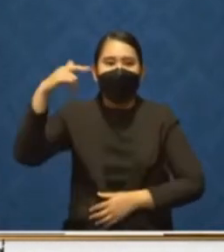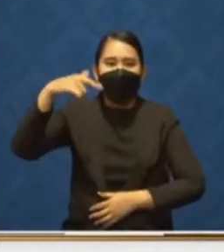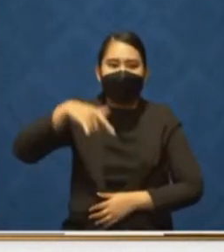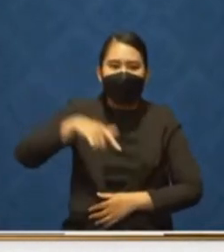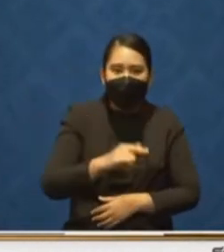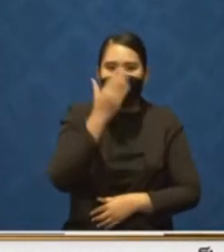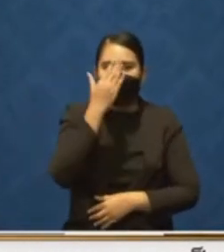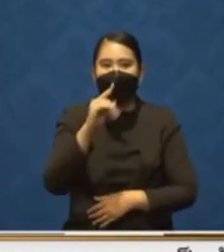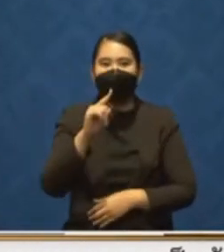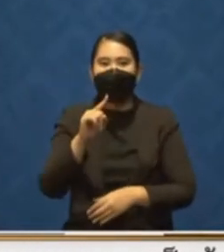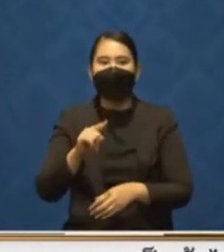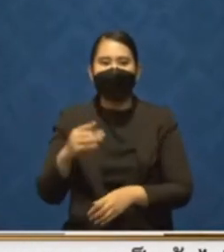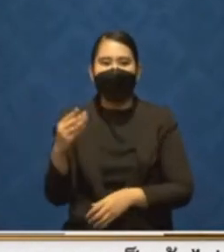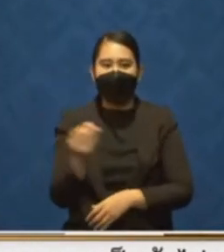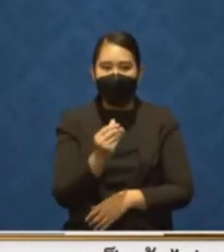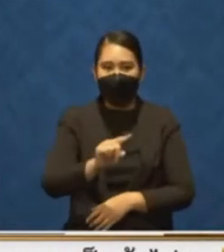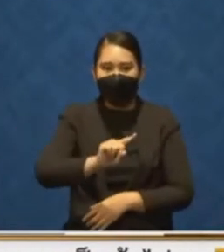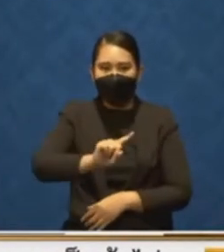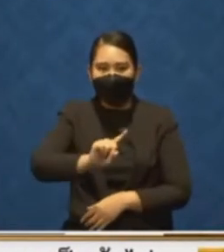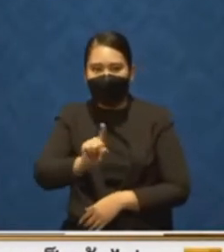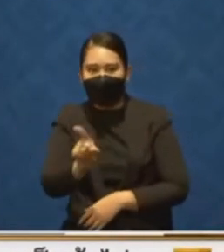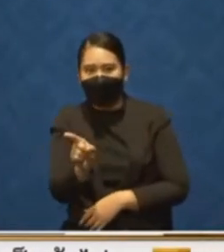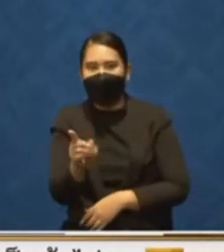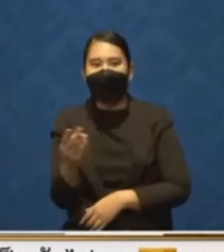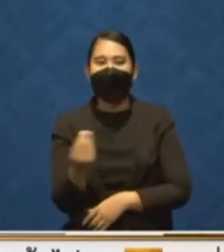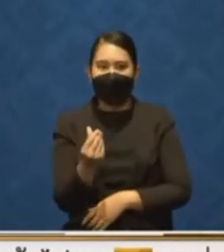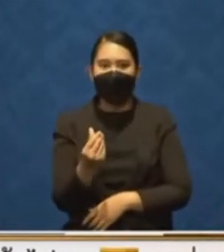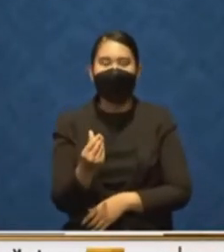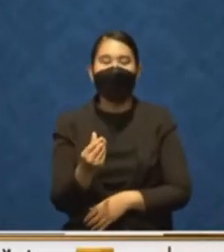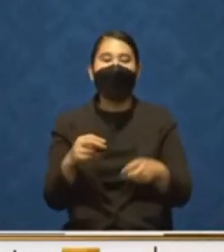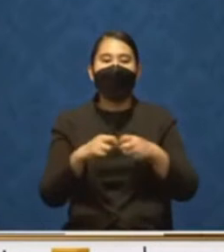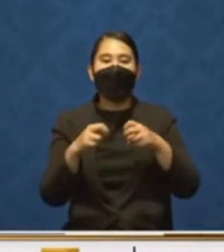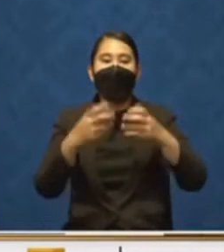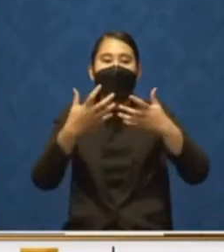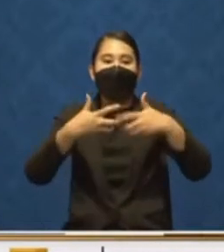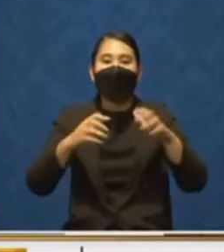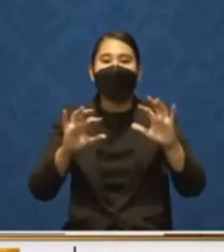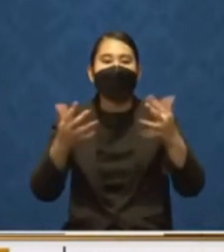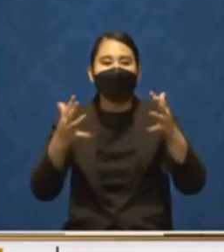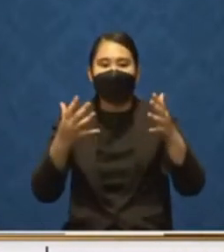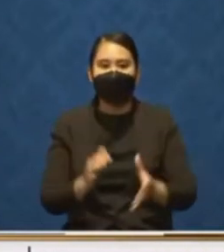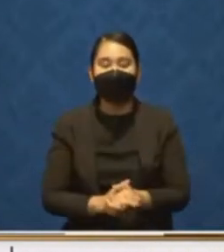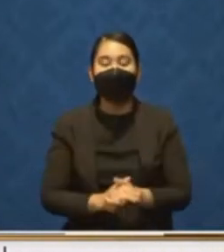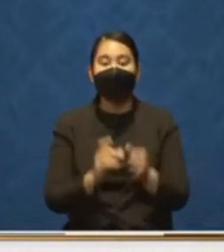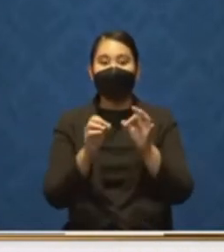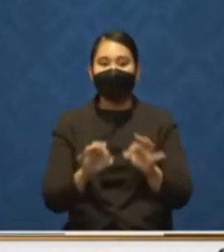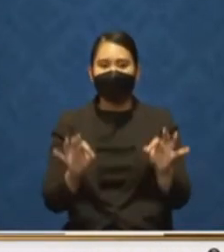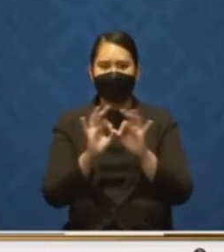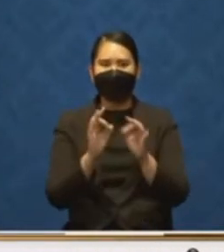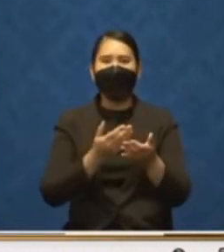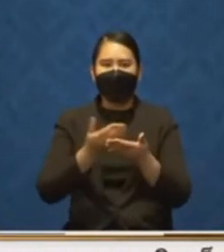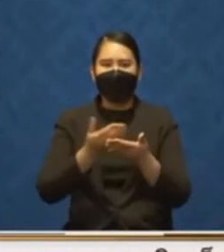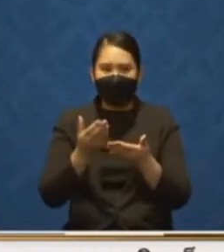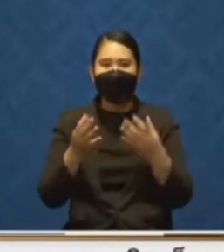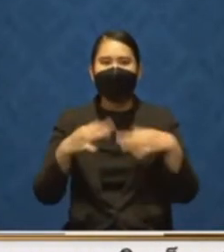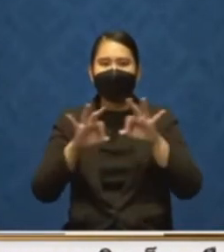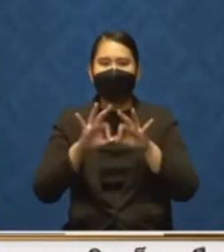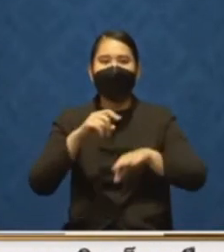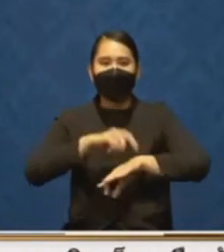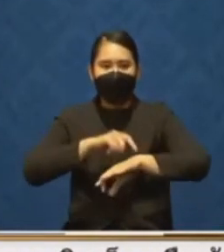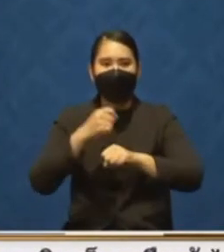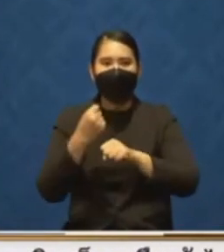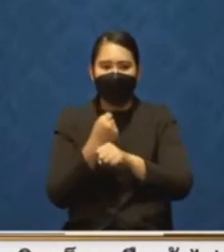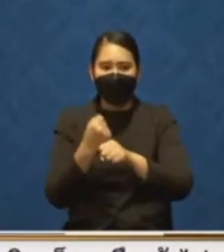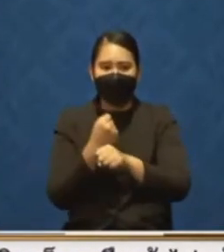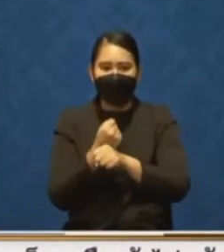ความเร็วสูงไม่ได้เกิดจะมาหาของเครื่องยนต์แต่ประการใดพระนั้นก็ต้องใช้เป็นอะไรก็ตามซื้อมาใช้เวลาฝึกอีกนะครับไม่ว่าจะต้องไปแล้วก็